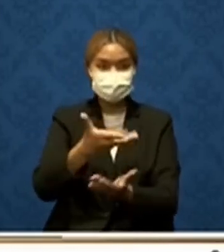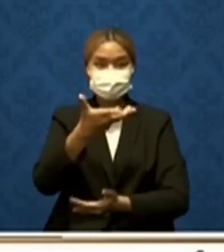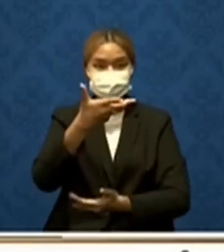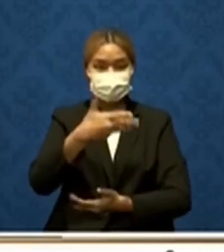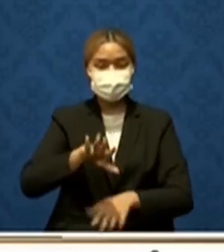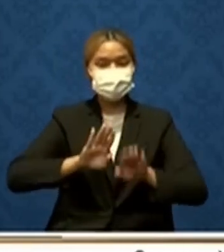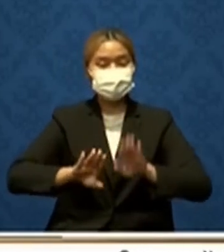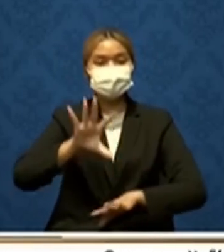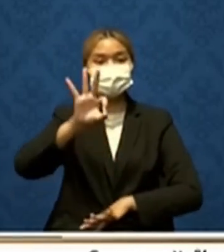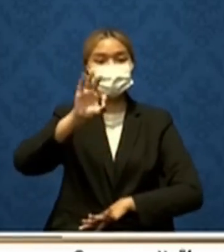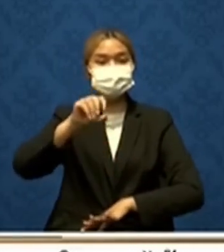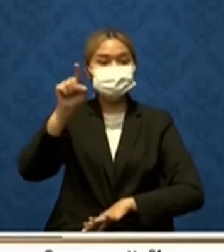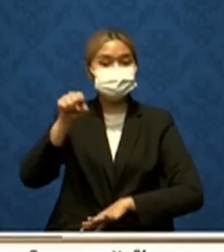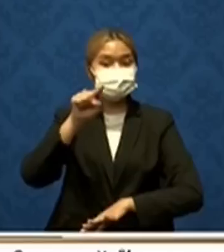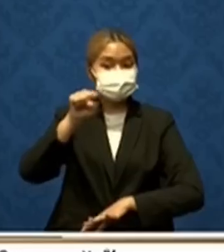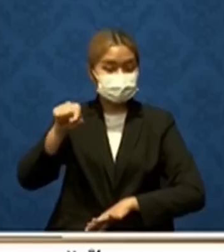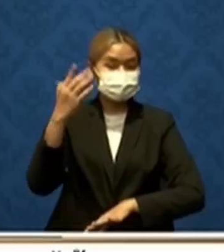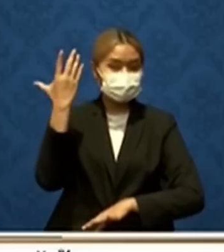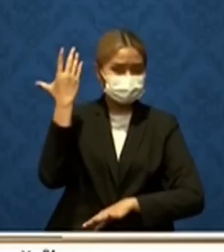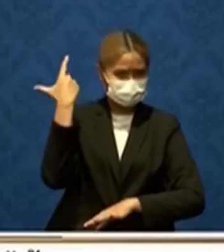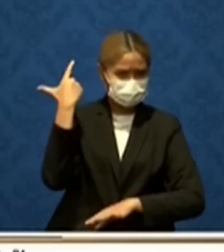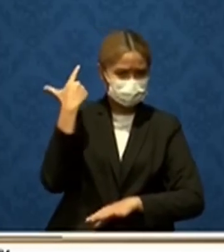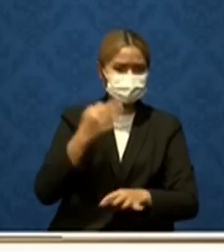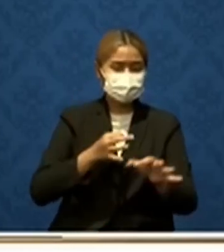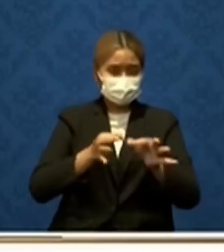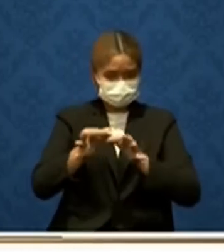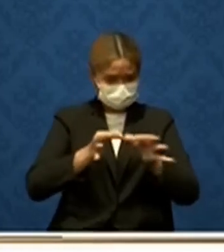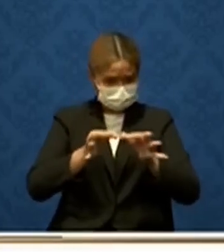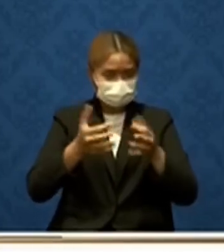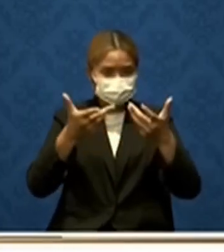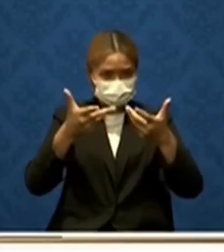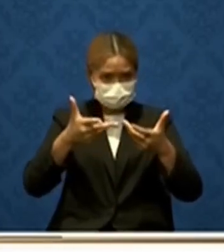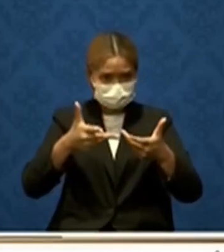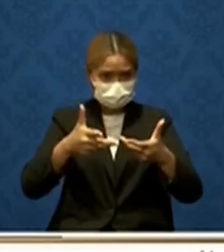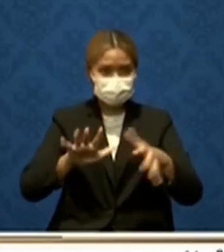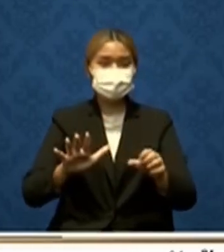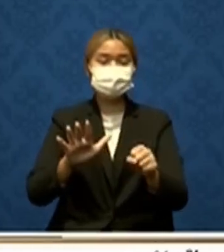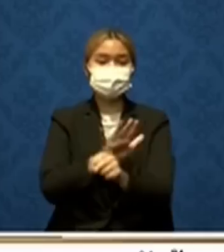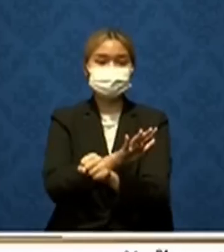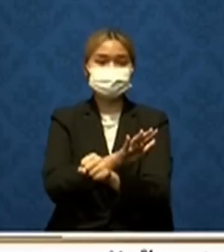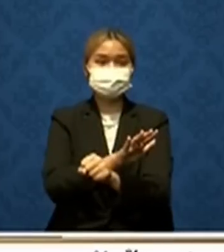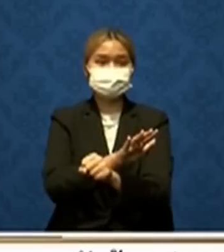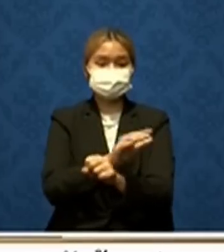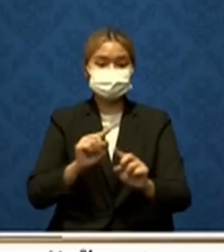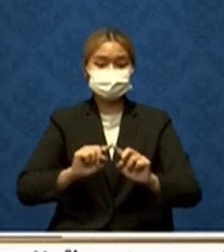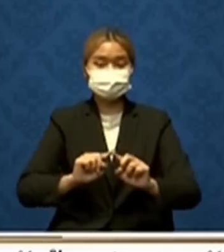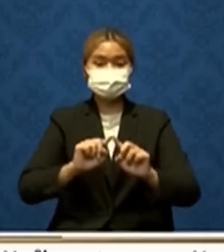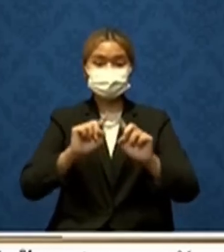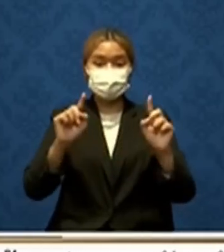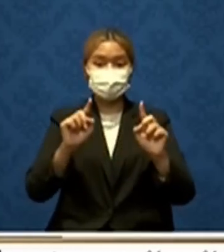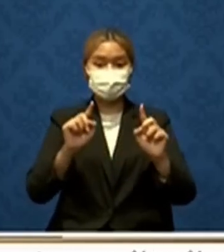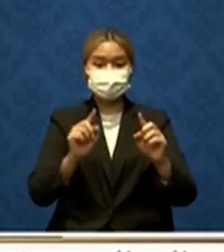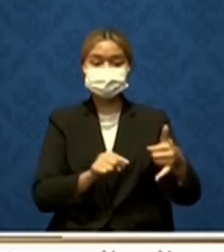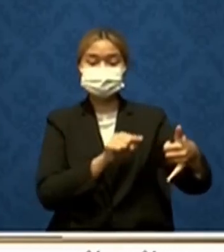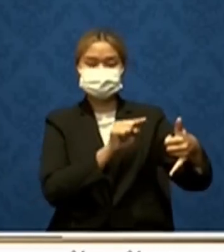แล้วคราวที่แล้วและผมก็ชี้แจงไปชัดเจนแล้วเกือบจะเรียกว่าทั้งสิ้นเพียงแต่ท่านมาเติมตรง